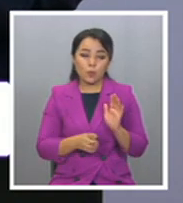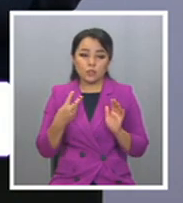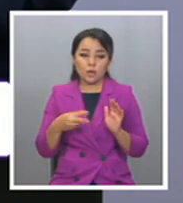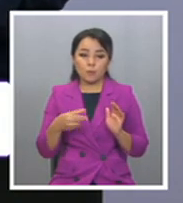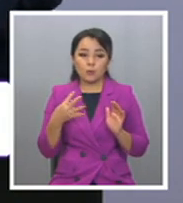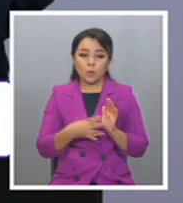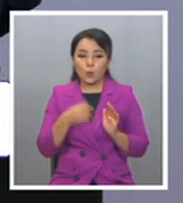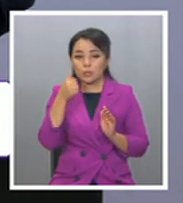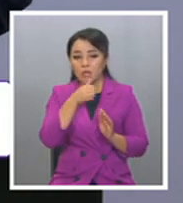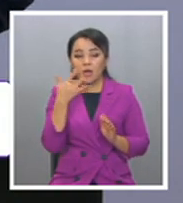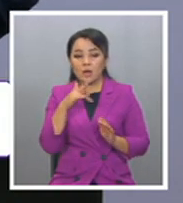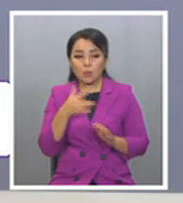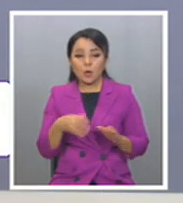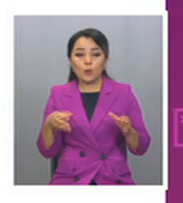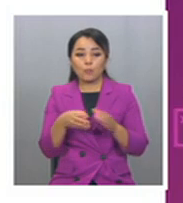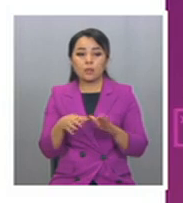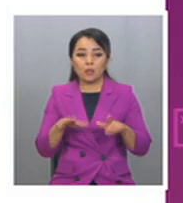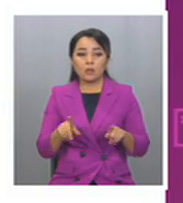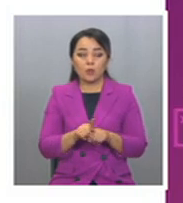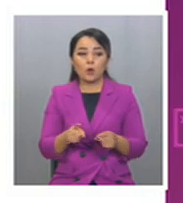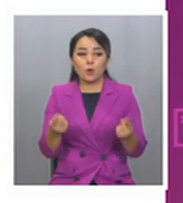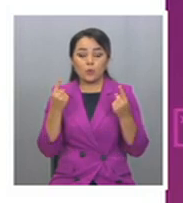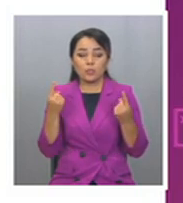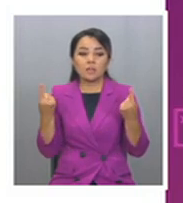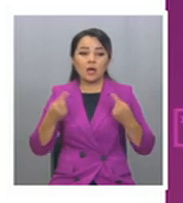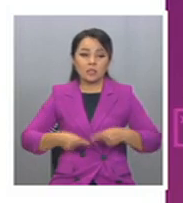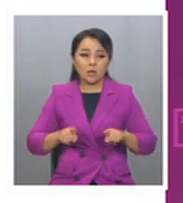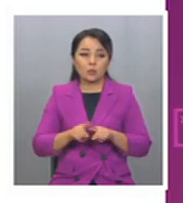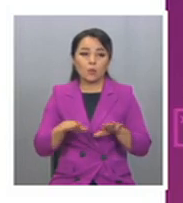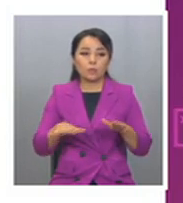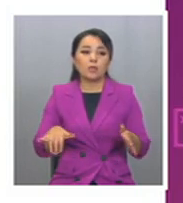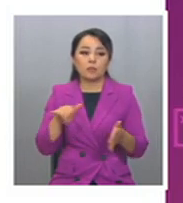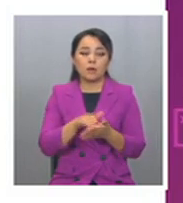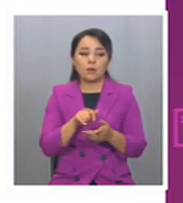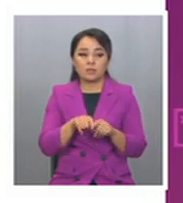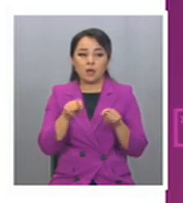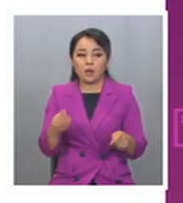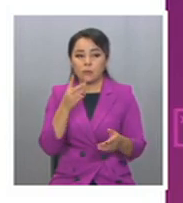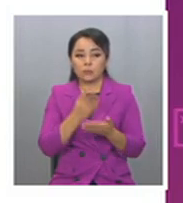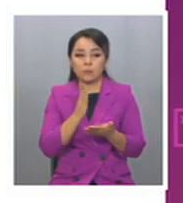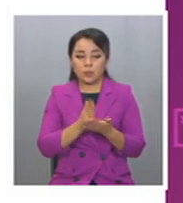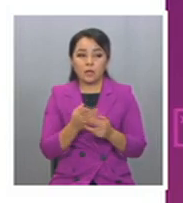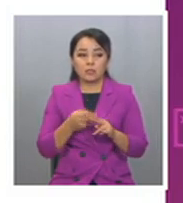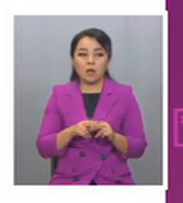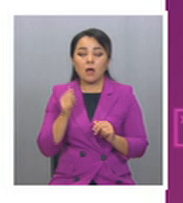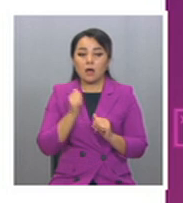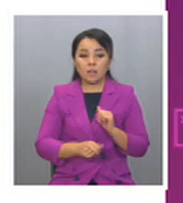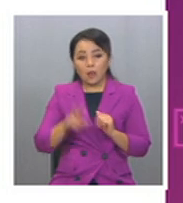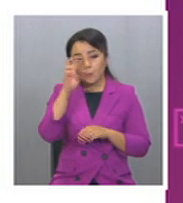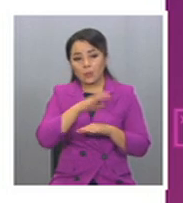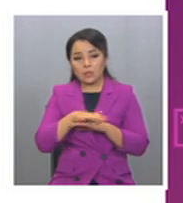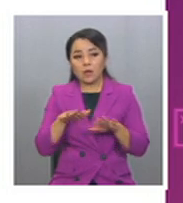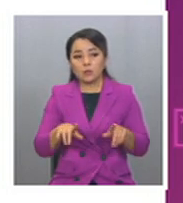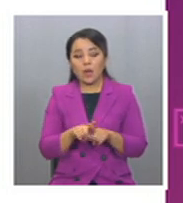1929 жылы Америка Құрама Штаттарында ұлы дағдарыстың орнауымен айқын ашылды. Яғни әрбір мемлекет осы